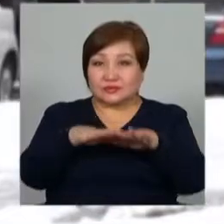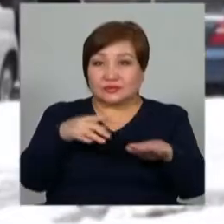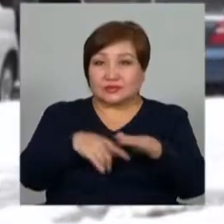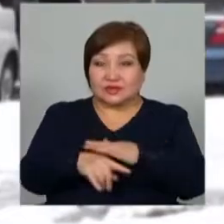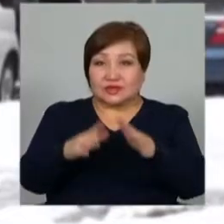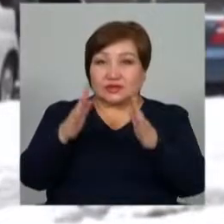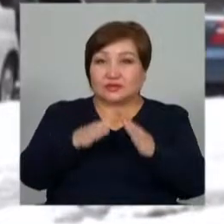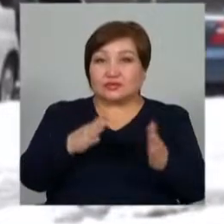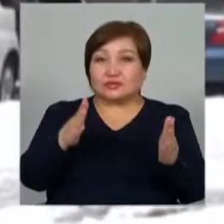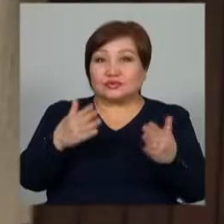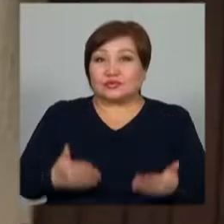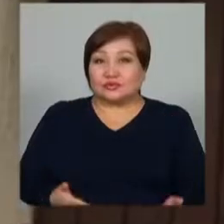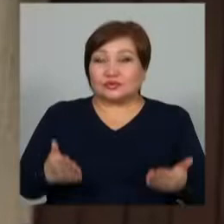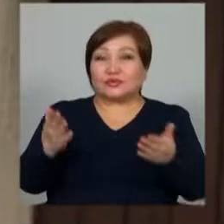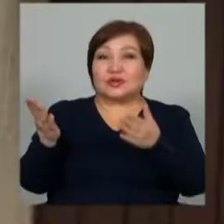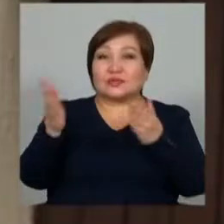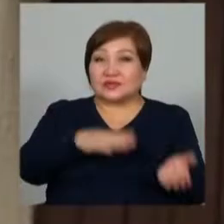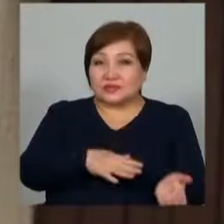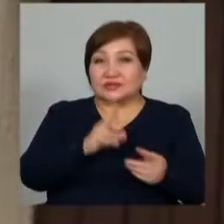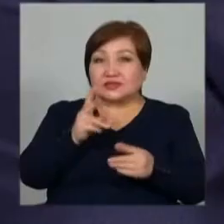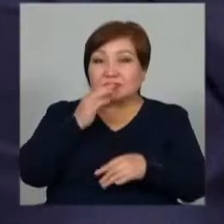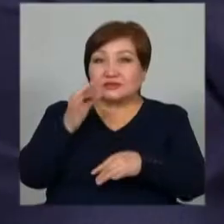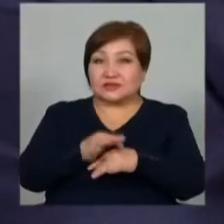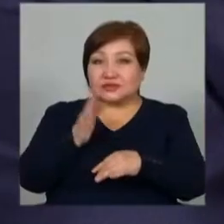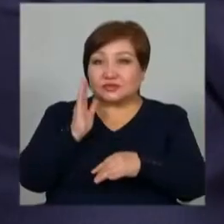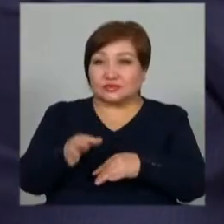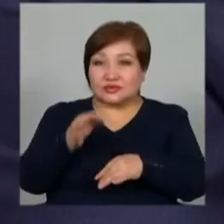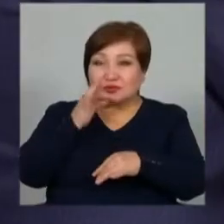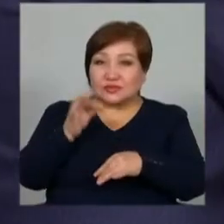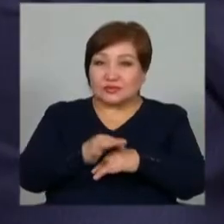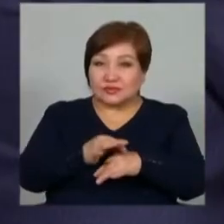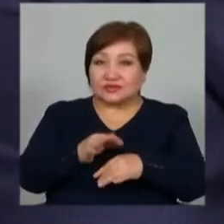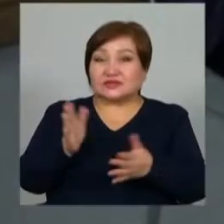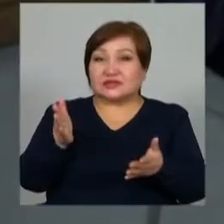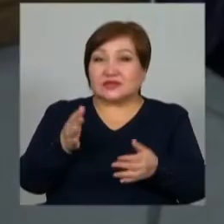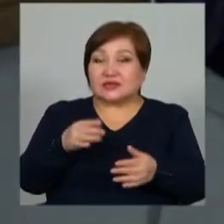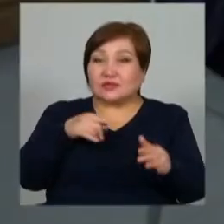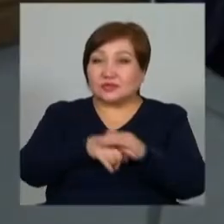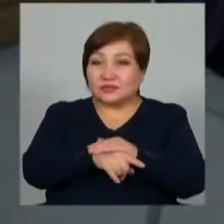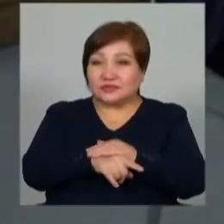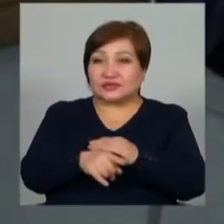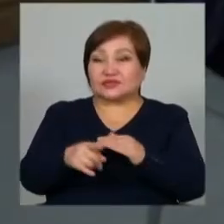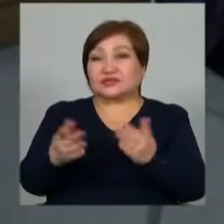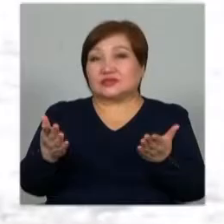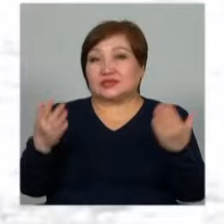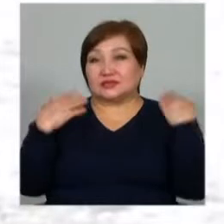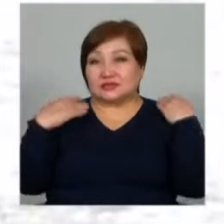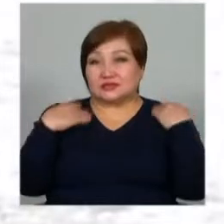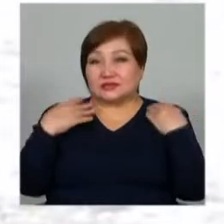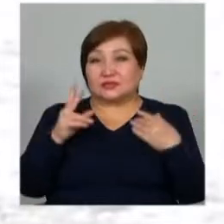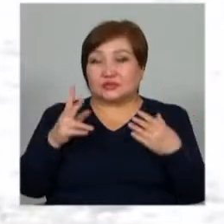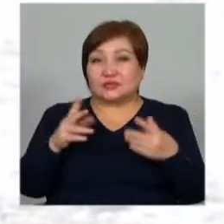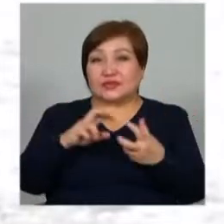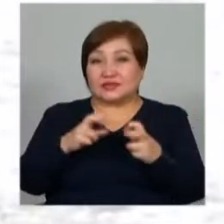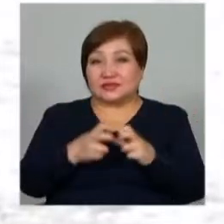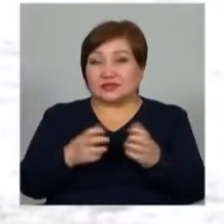кетсе кім жауапты? Жауапты қызметте отырып алып, жауапкершіліктен қашатын жағалы басшылық бұл мәселеге не деп жауап берді? Осы және